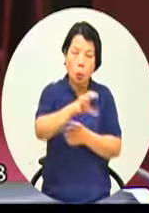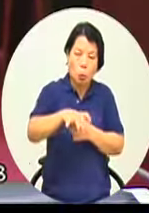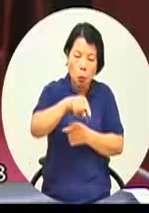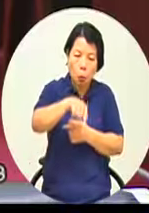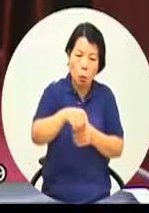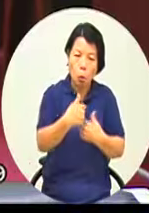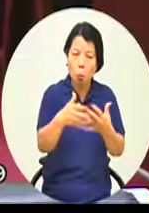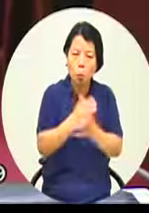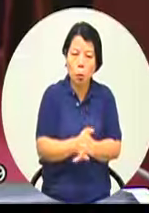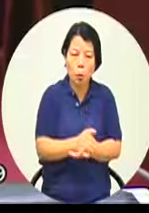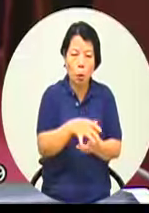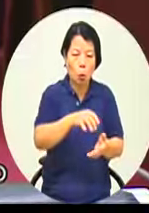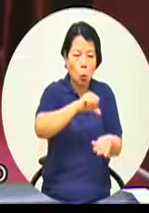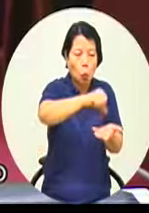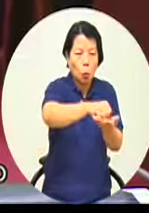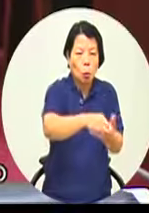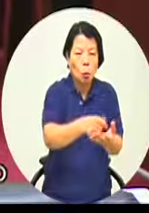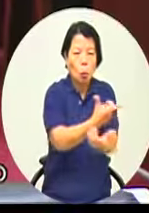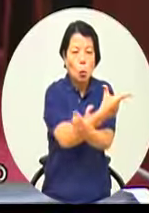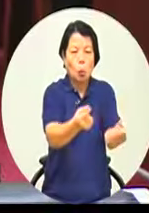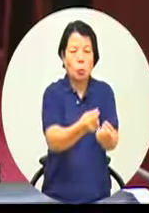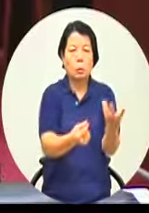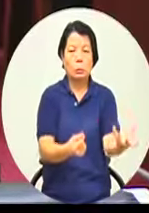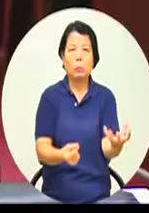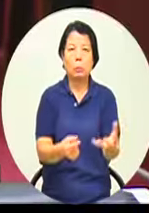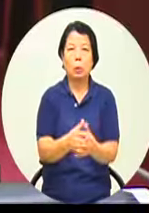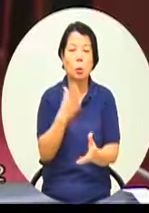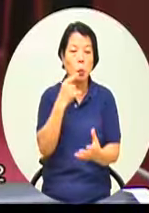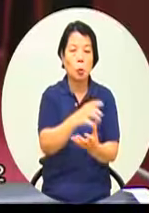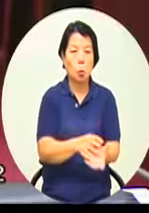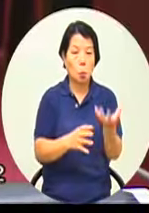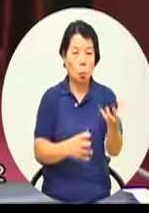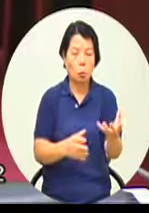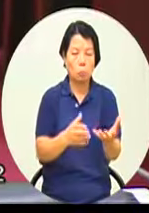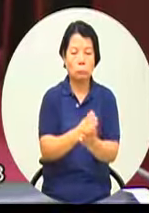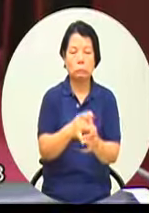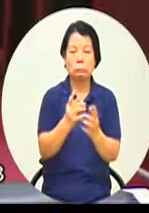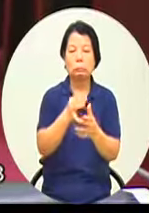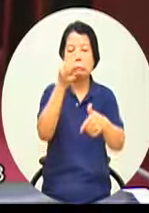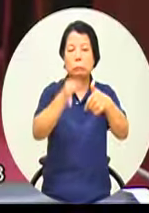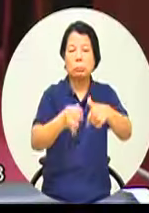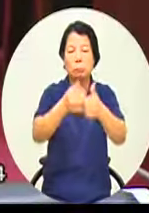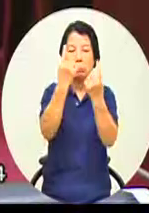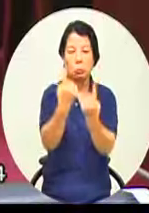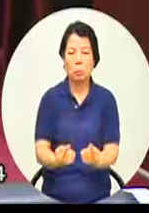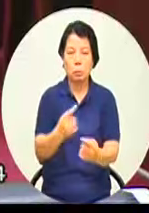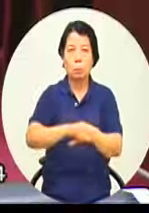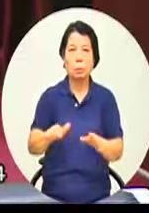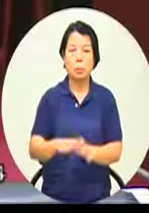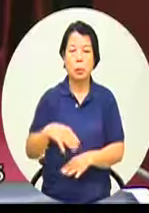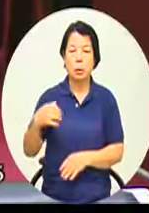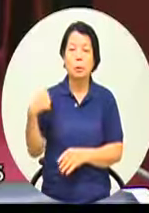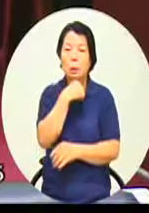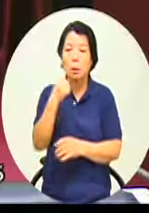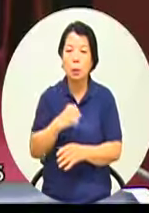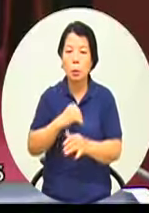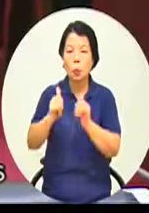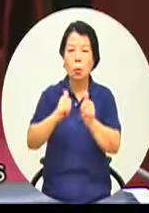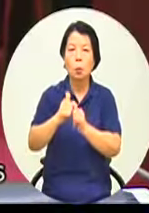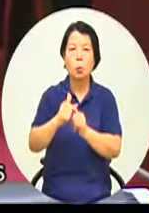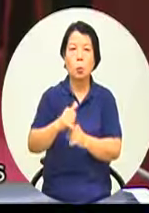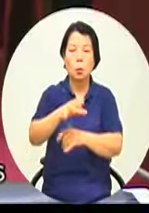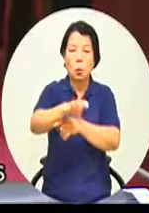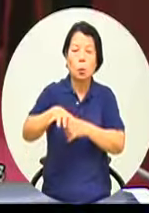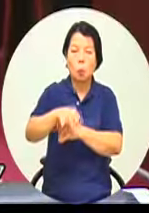种，抢种导致什么量多价就跌，所以今天如果是我们台湾农民有一部